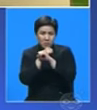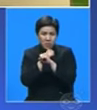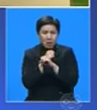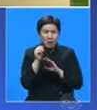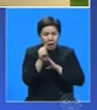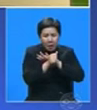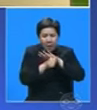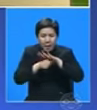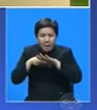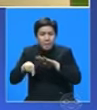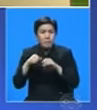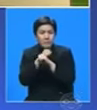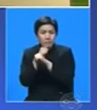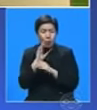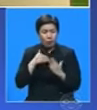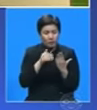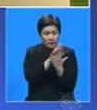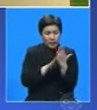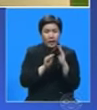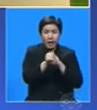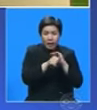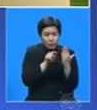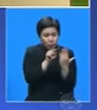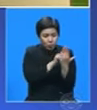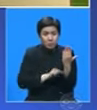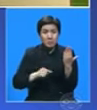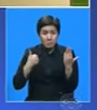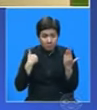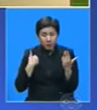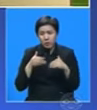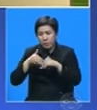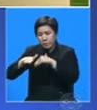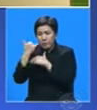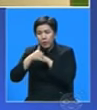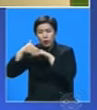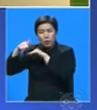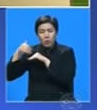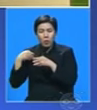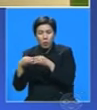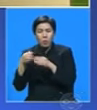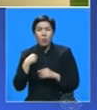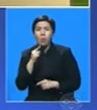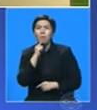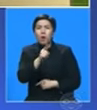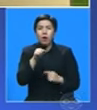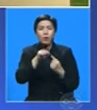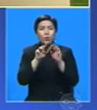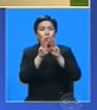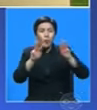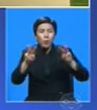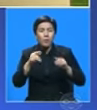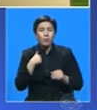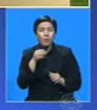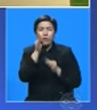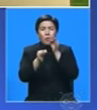างลับบ้างทั้งในประเทศและต่างประเทศมากขึ้นตามลำดับมีการกล่าวให้ร้ายกันทางโซเชียลมีเดียนะครับกันมากพอ